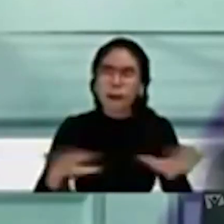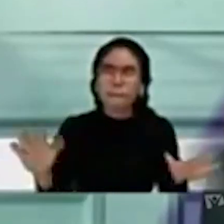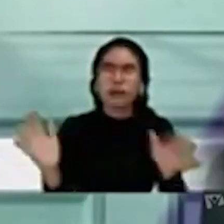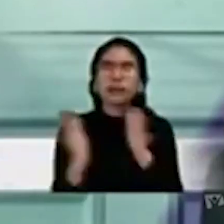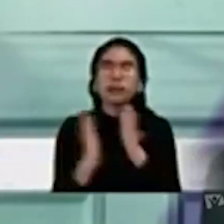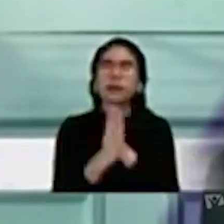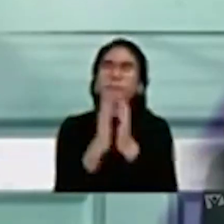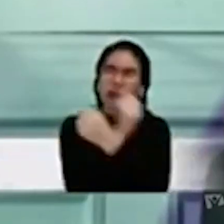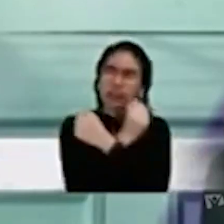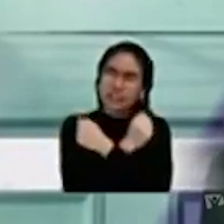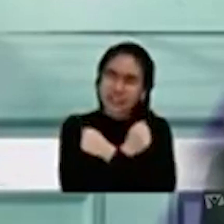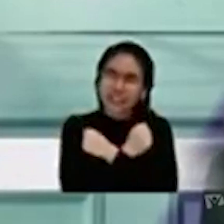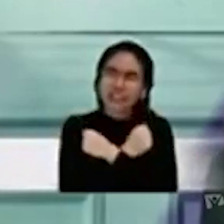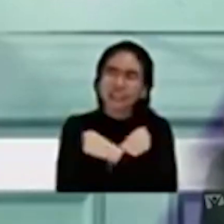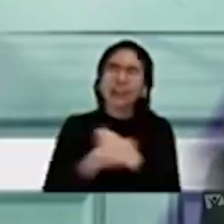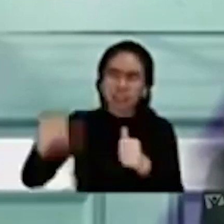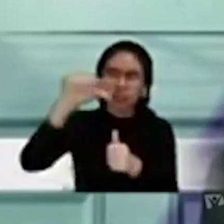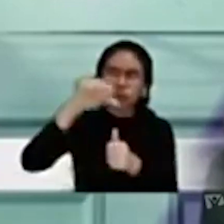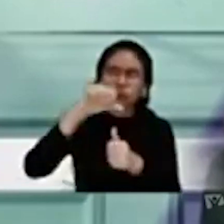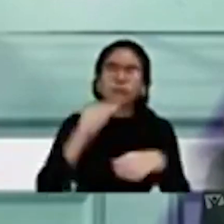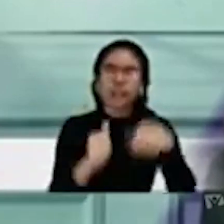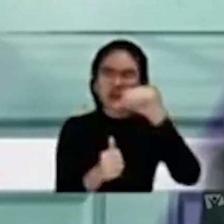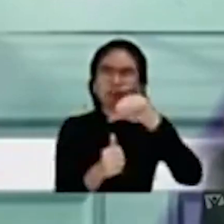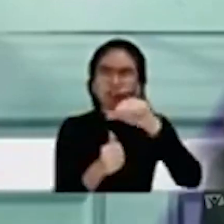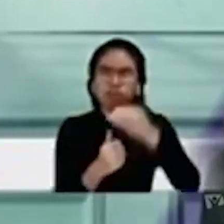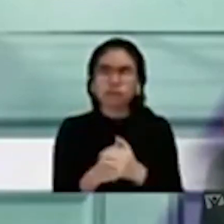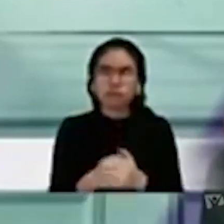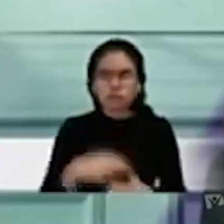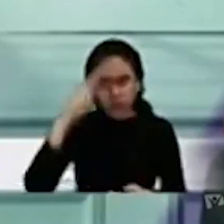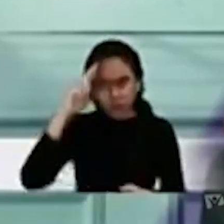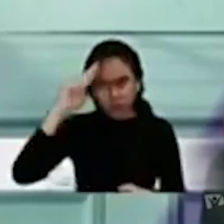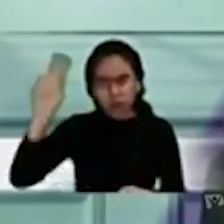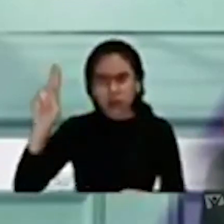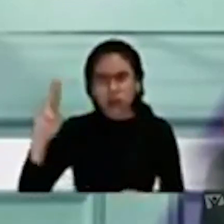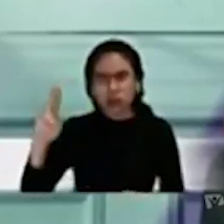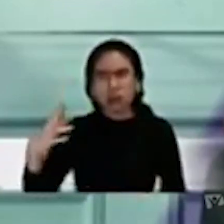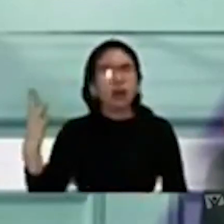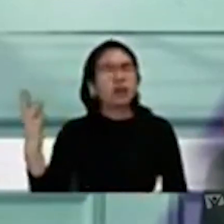lain. Ya Tuhan, dengarlah akan doa kami ini.